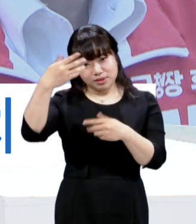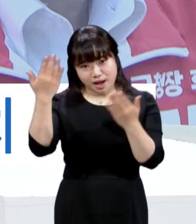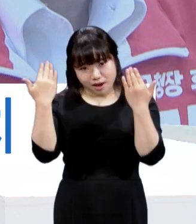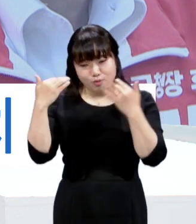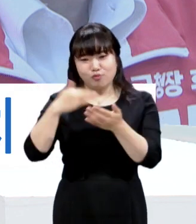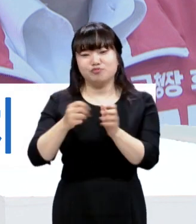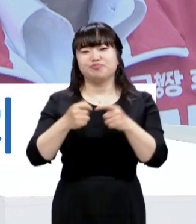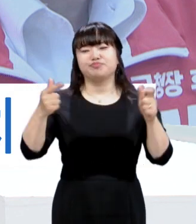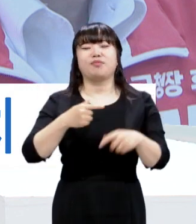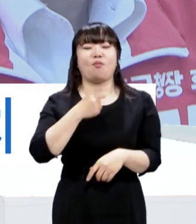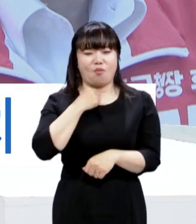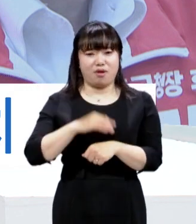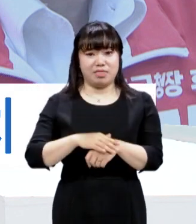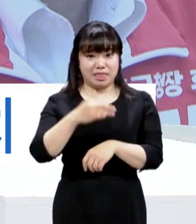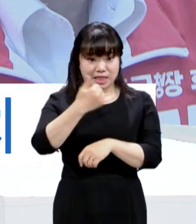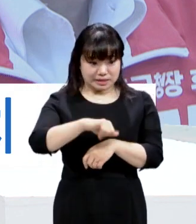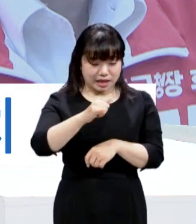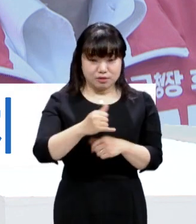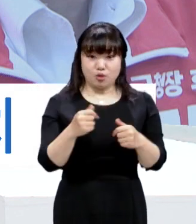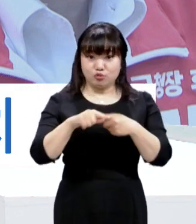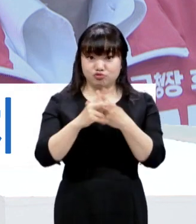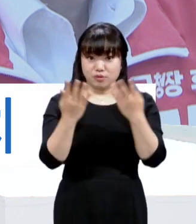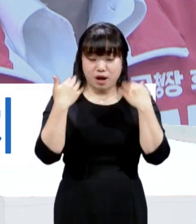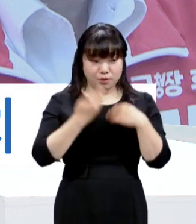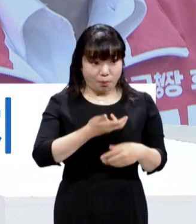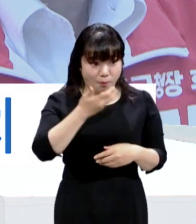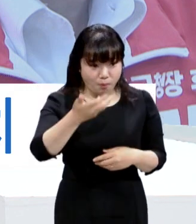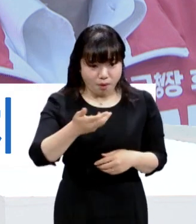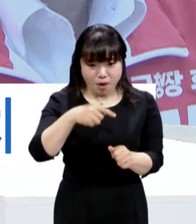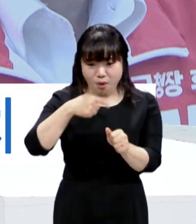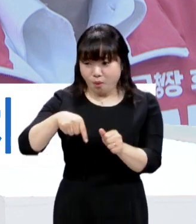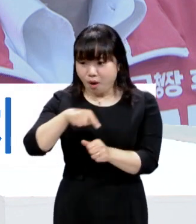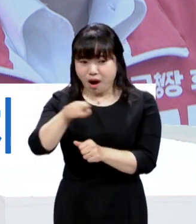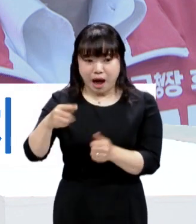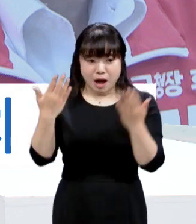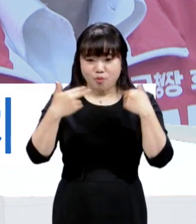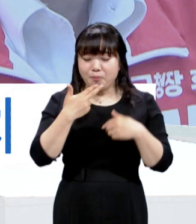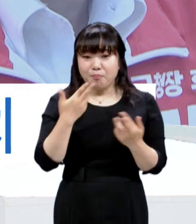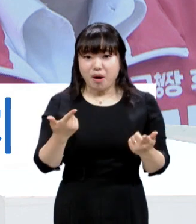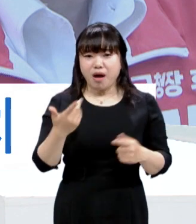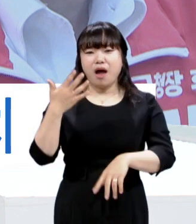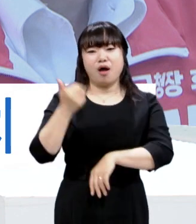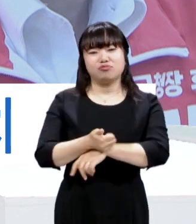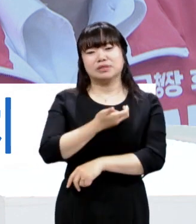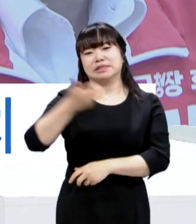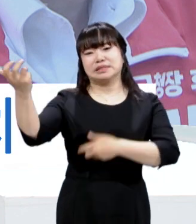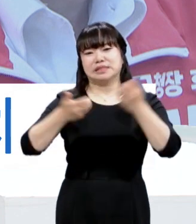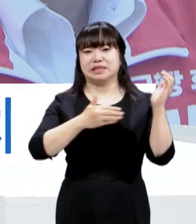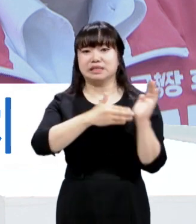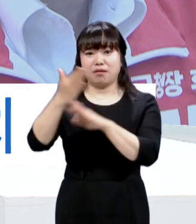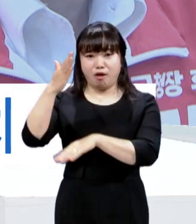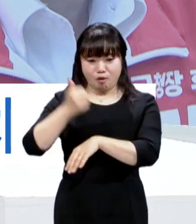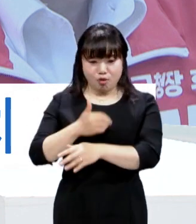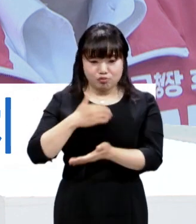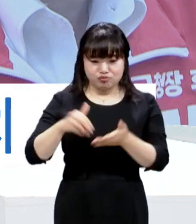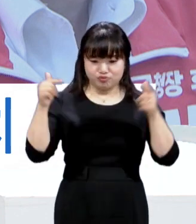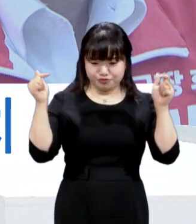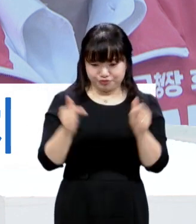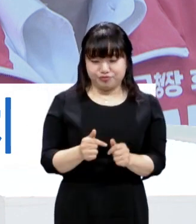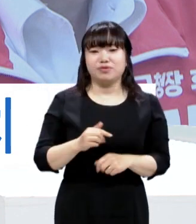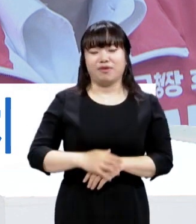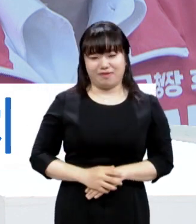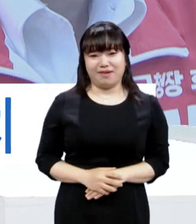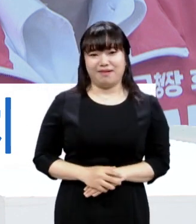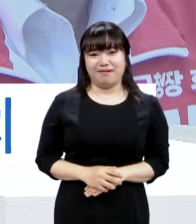해소하는 겁니다 자녀가 중학교 이상만 되면 열악한 교육여건 때문에 이사로 이어지면서 인구감소 까지 이야기하고